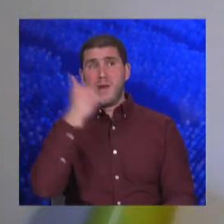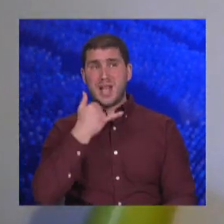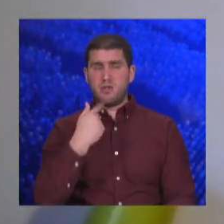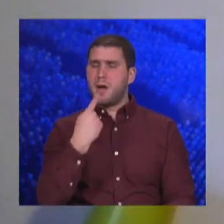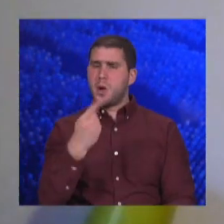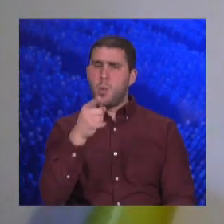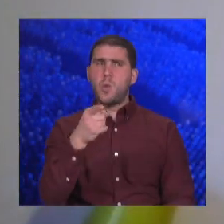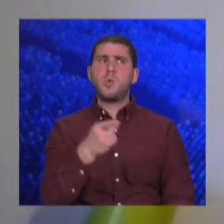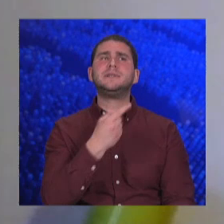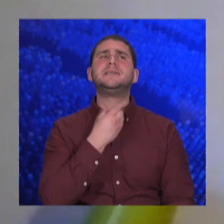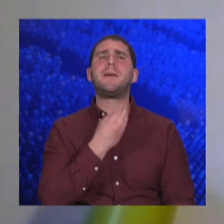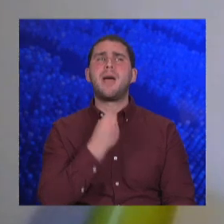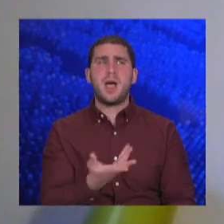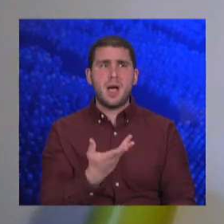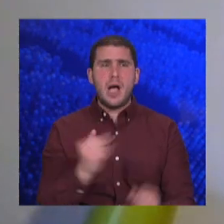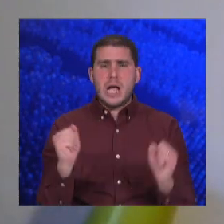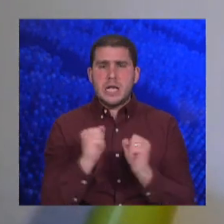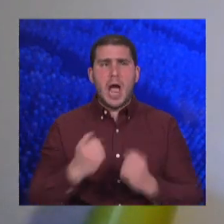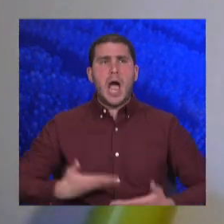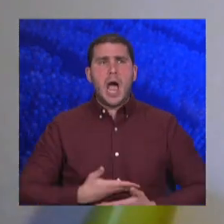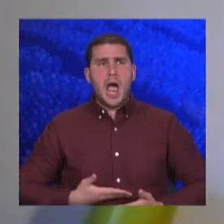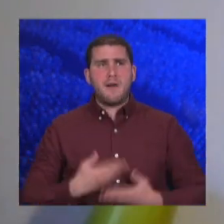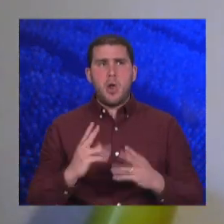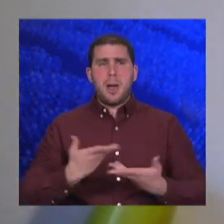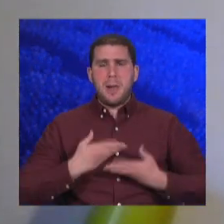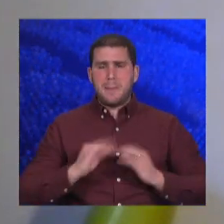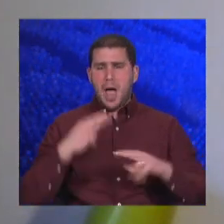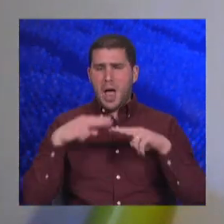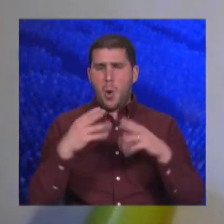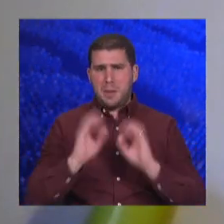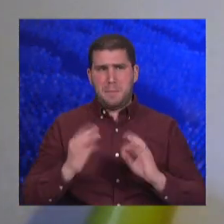צמא, שקר לו, שהוא רעב, שהוא לא מקבל את הארוחות שלו,